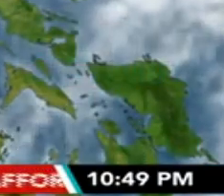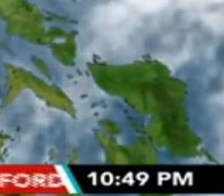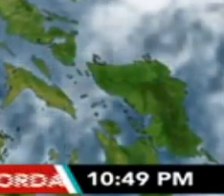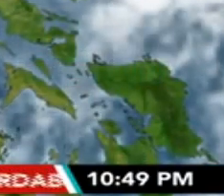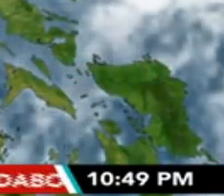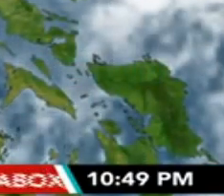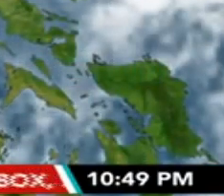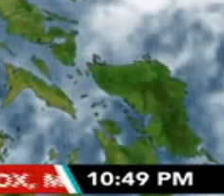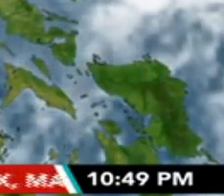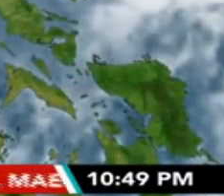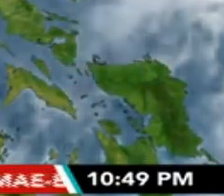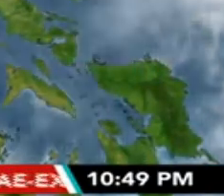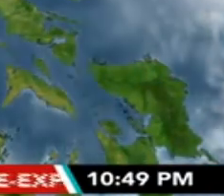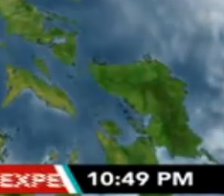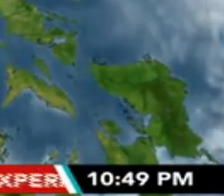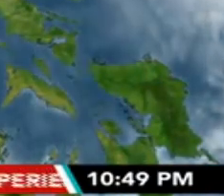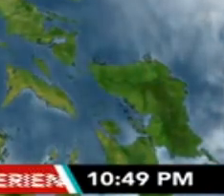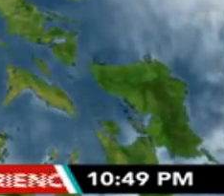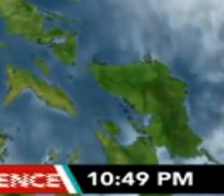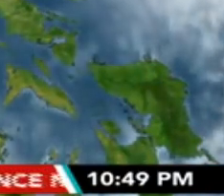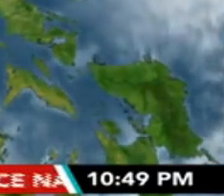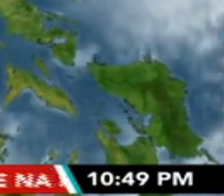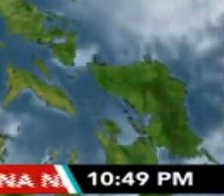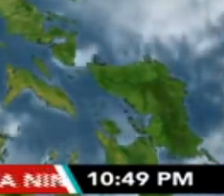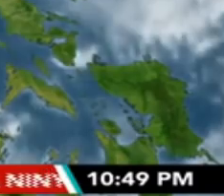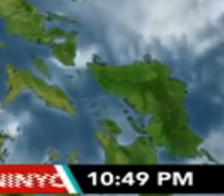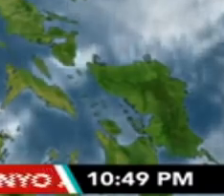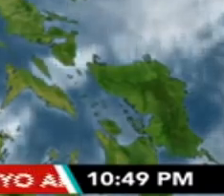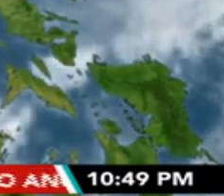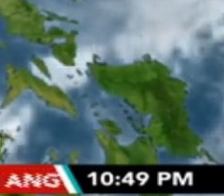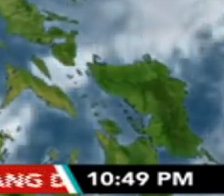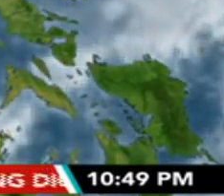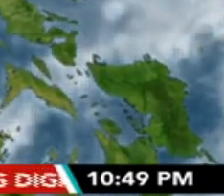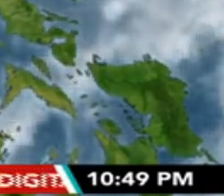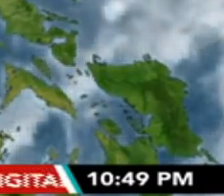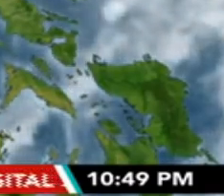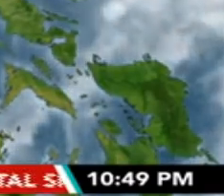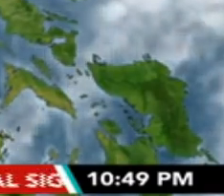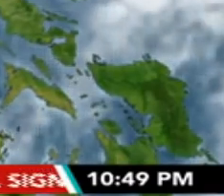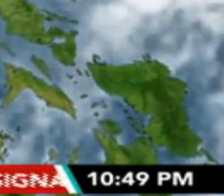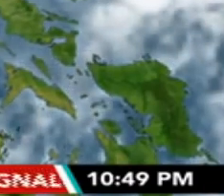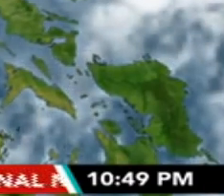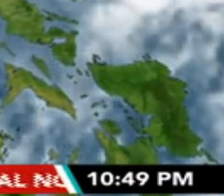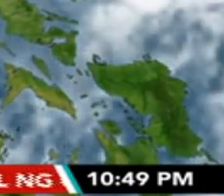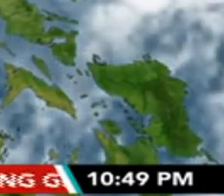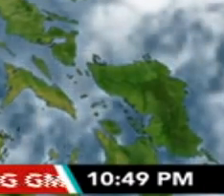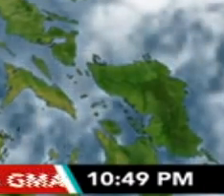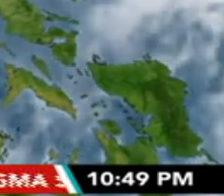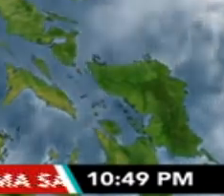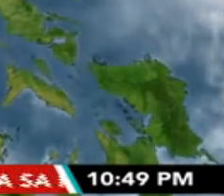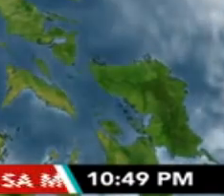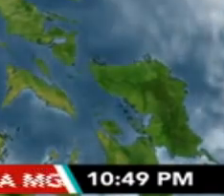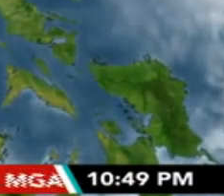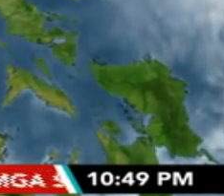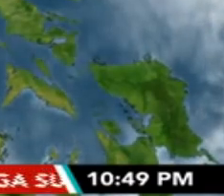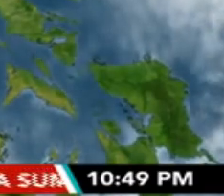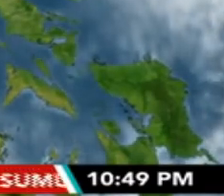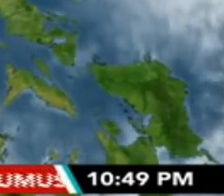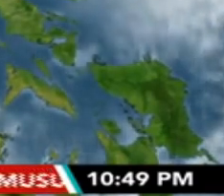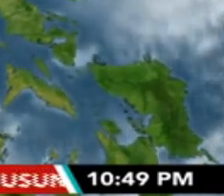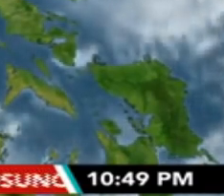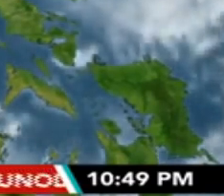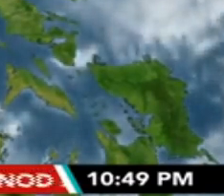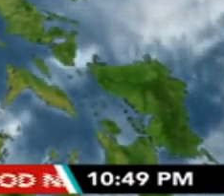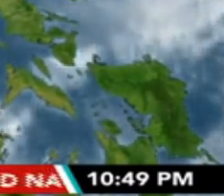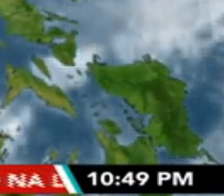410 kilometers west ng Dagupan City. 85 kilometers per hour ang lakas ng hangin nito at may bugsong 105